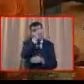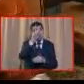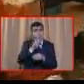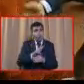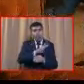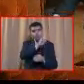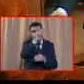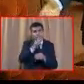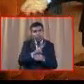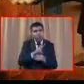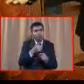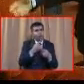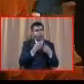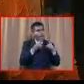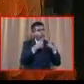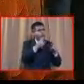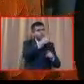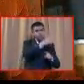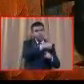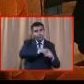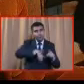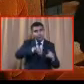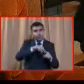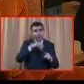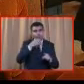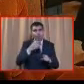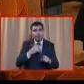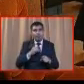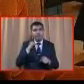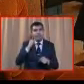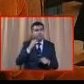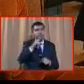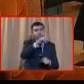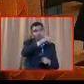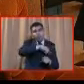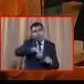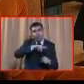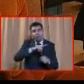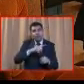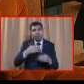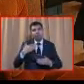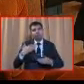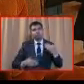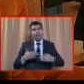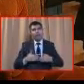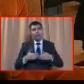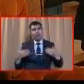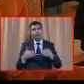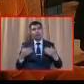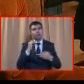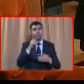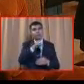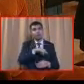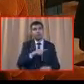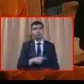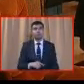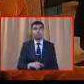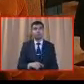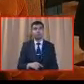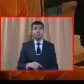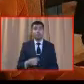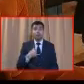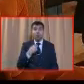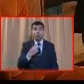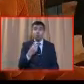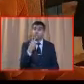عادي وطبيعي، لأن النواب ديال الأمة وممثلي ديال الدوائر لابد أن نتفاعل معها. ولكن اللي نبغي نقول لكم هو أنه كاين جوج